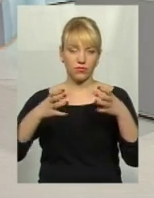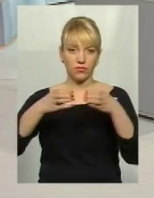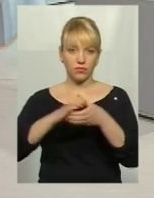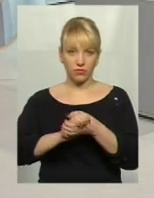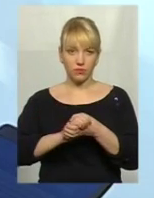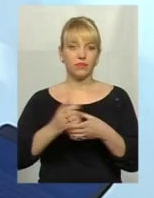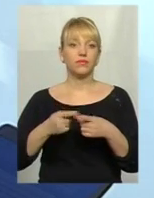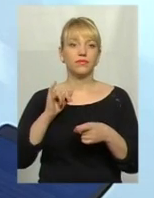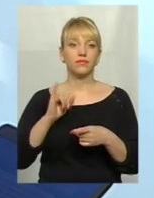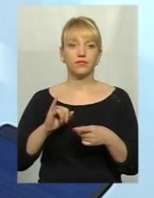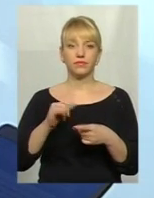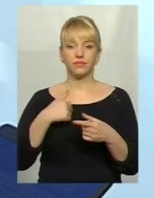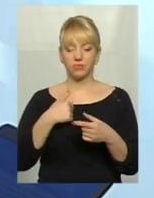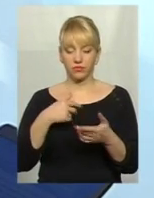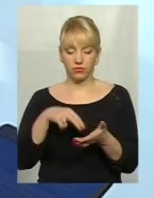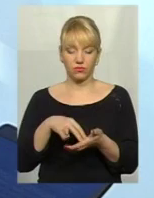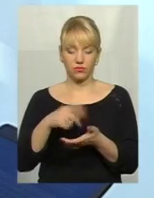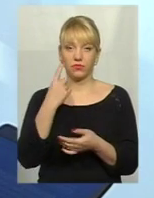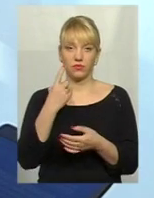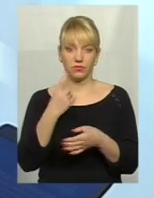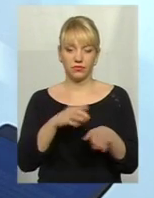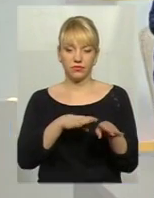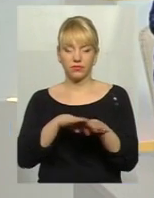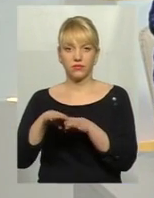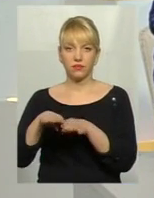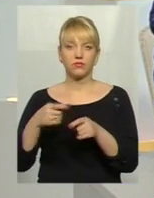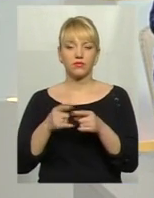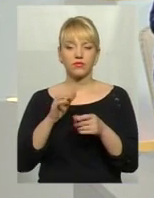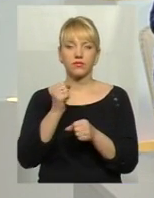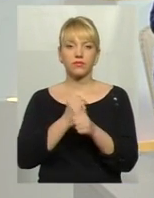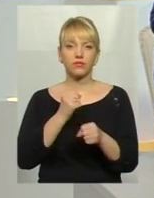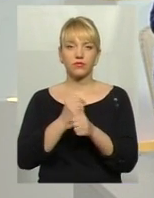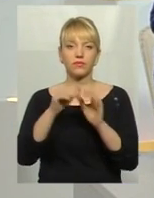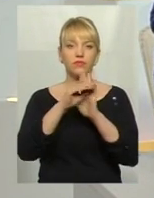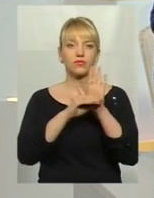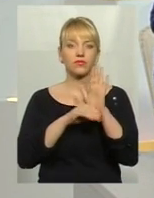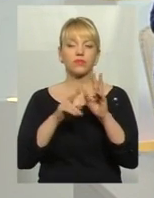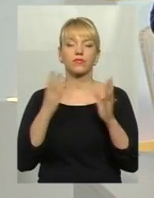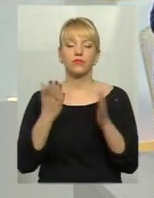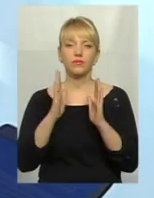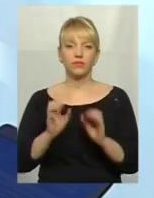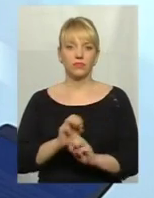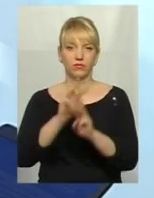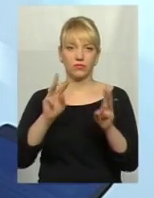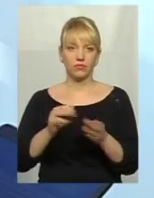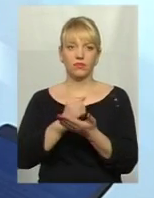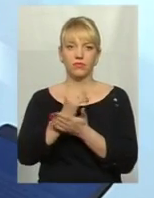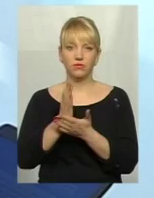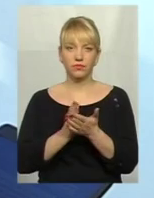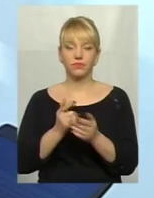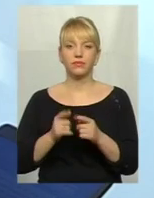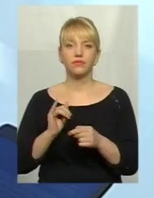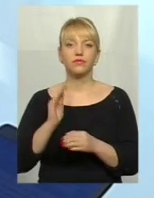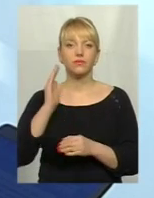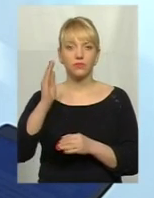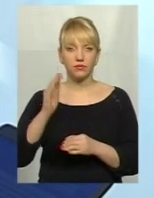що нам треба. Зараз ми виробляємо лише структуру, яка буде забезпечувати якісне і оптимальне функціонування.